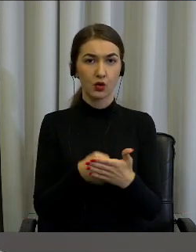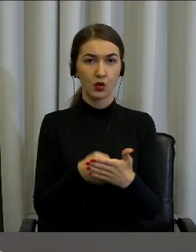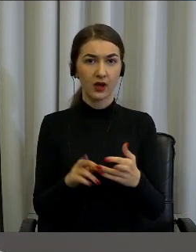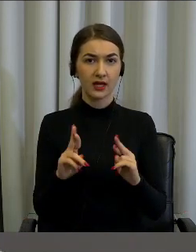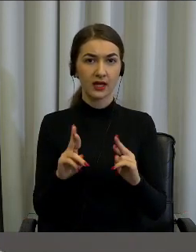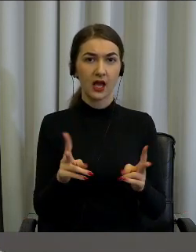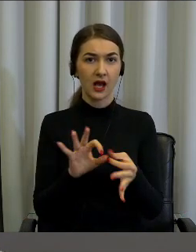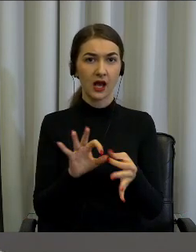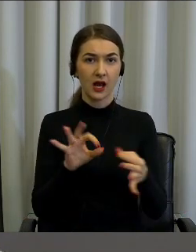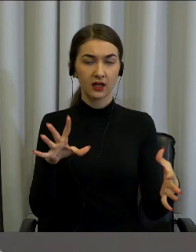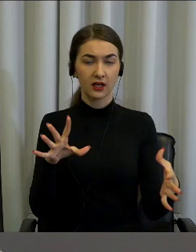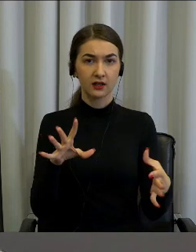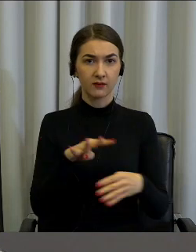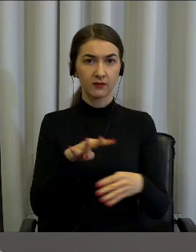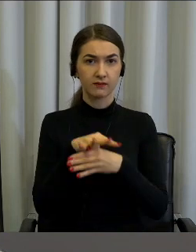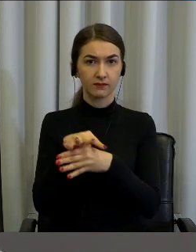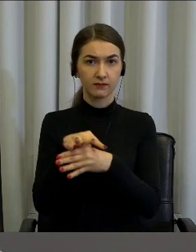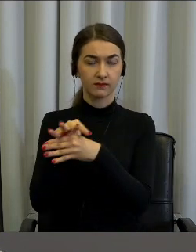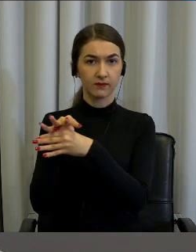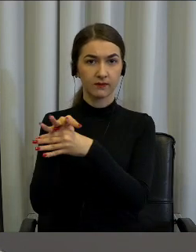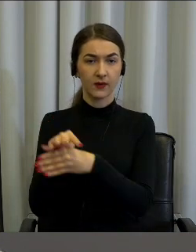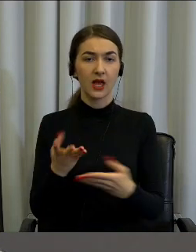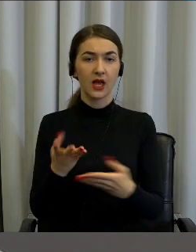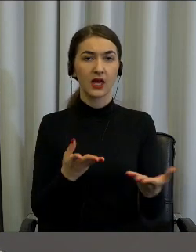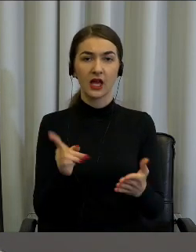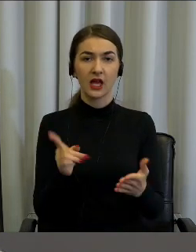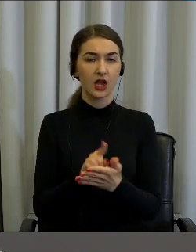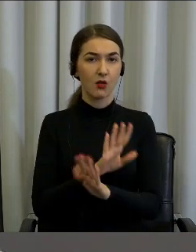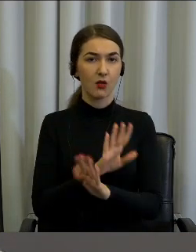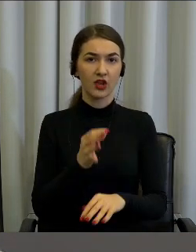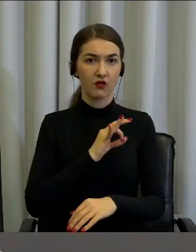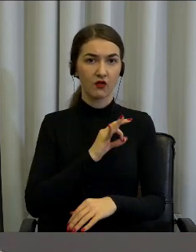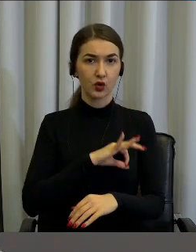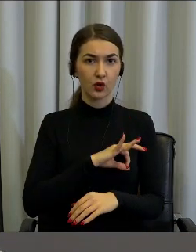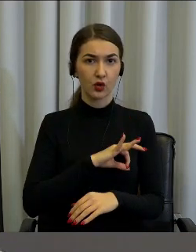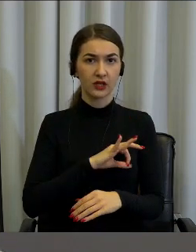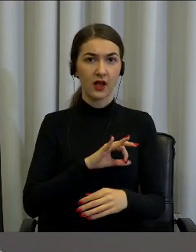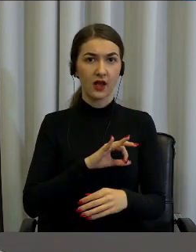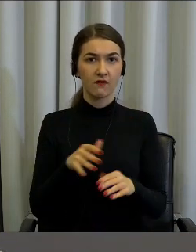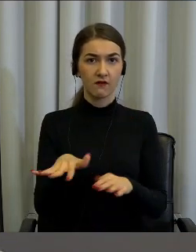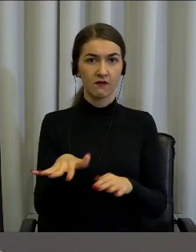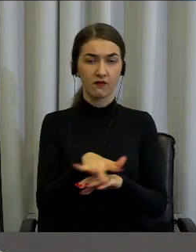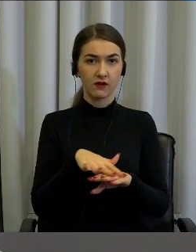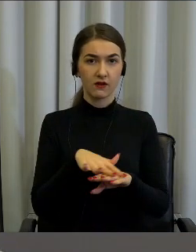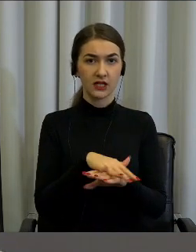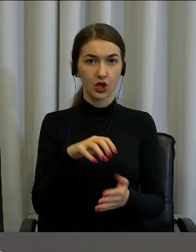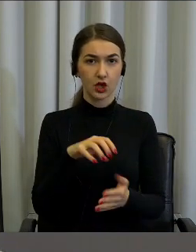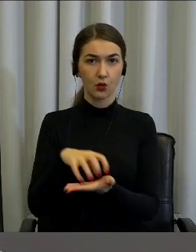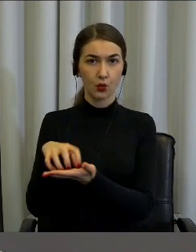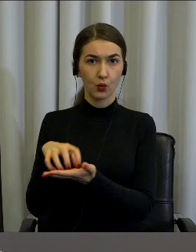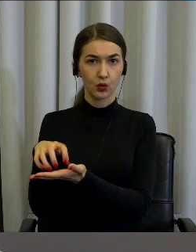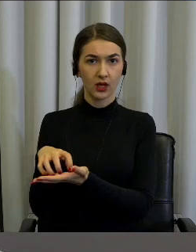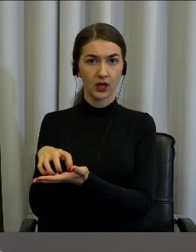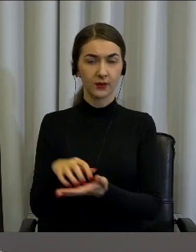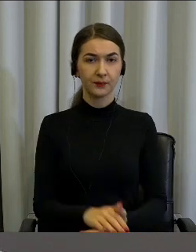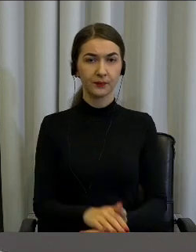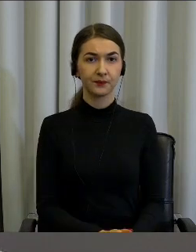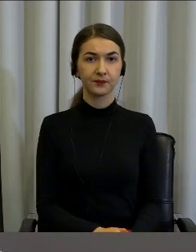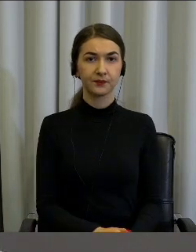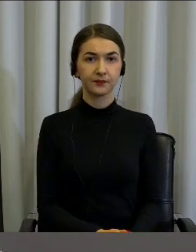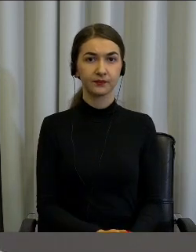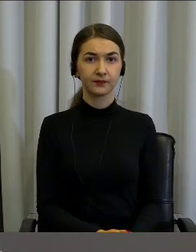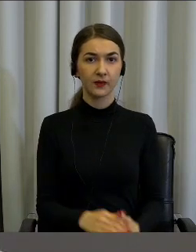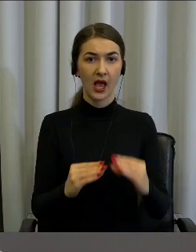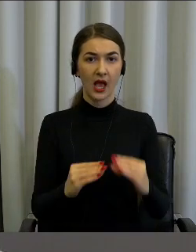ні системи залпового вогню які не повинні використовуватися в населених пунктах касетні